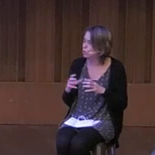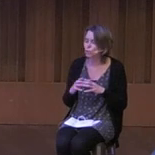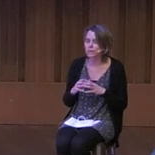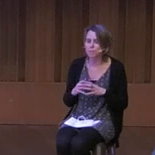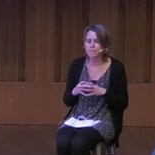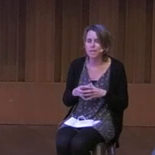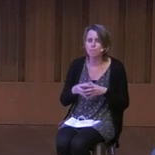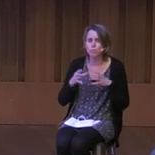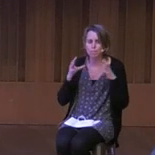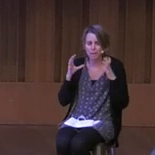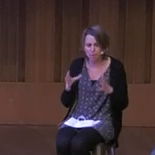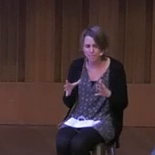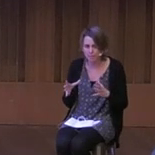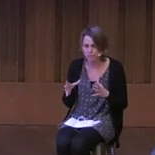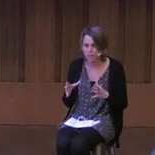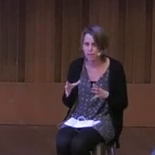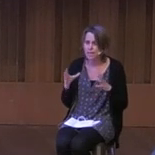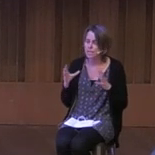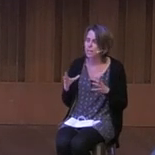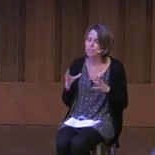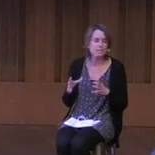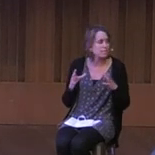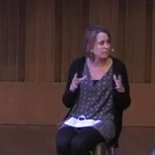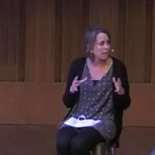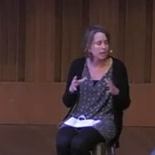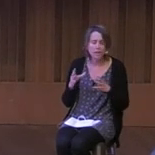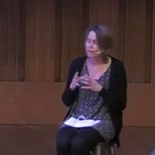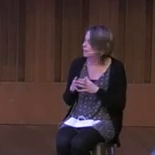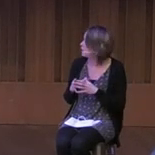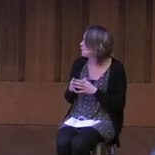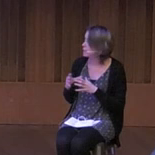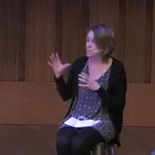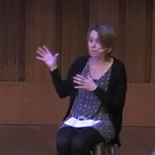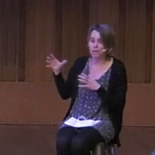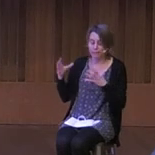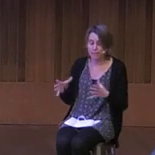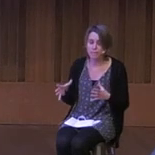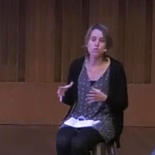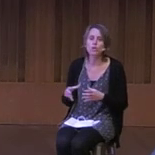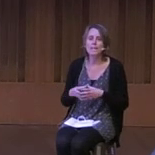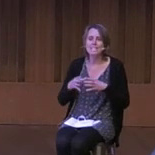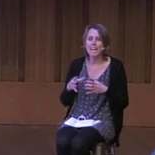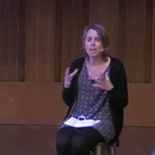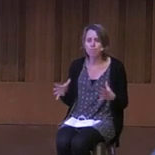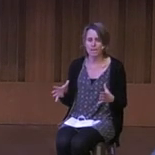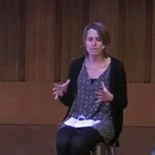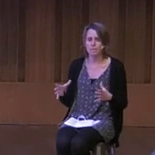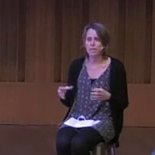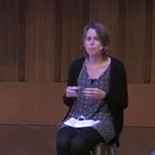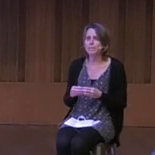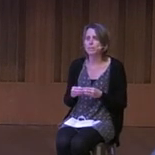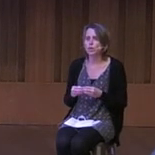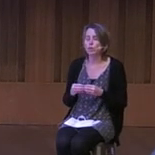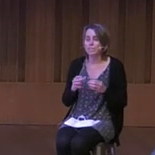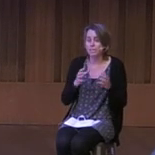aquest sector concretament va ser apostar per la plaça central. És a dir, la plaça central de l'estació és la gran plaça.